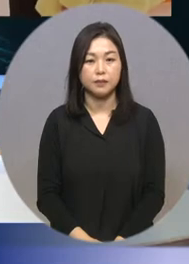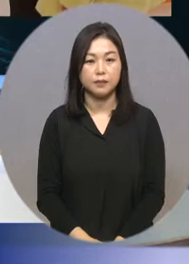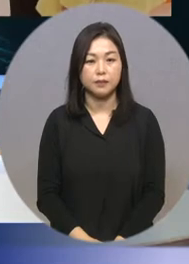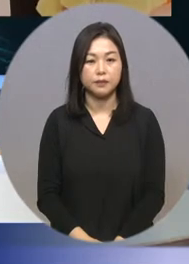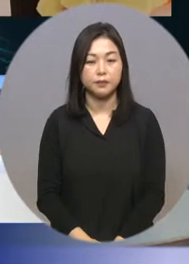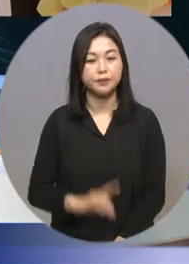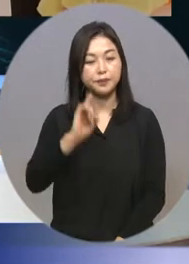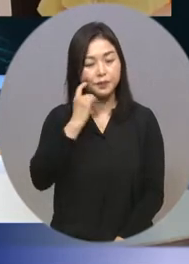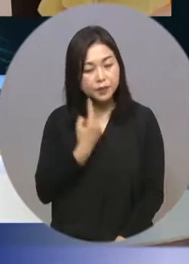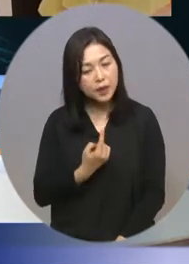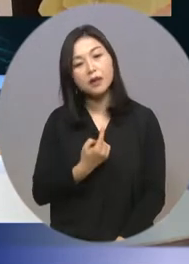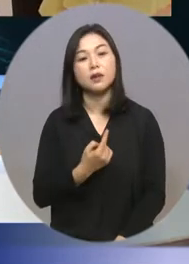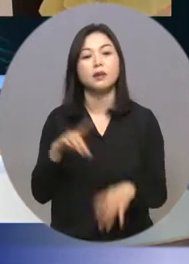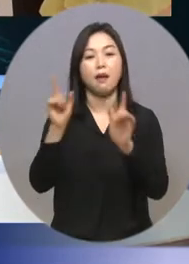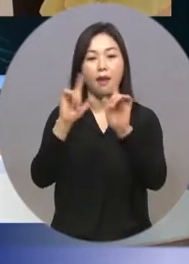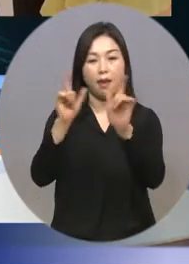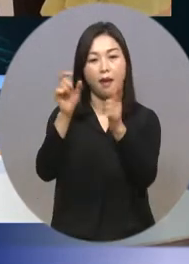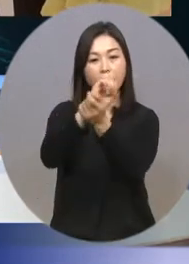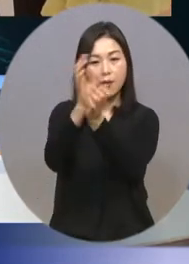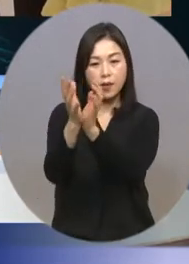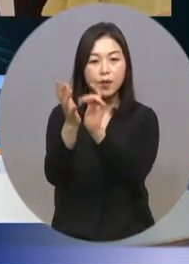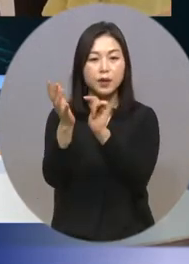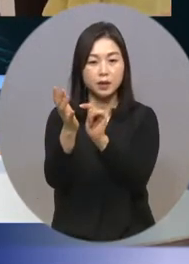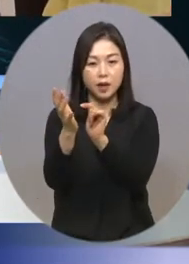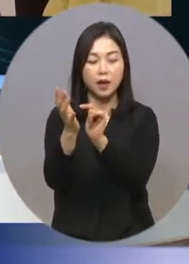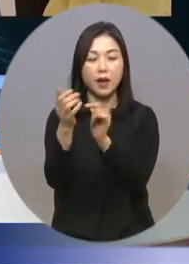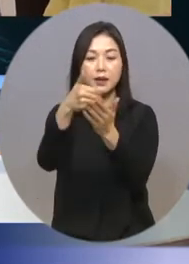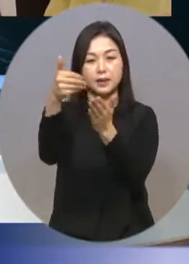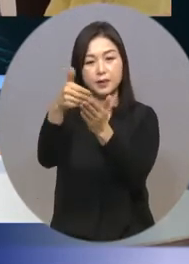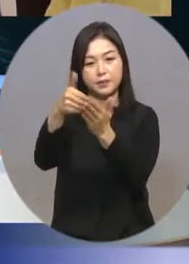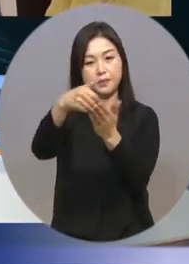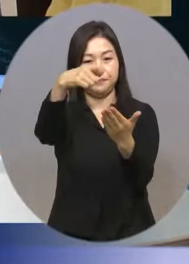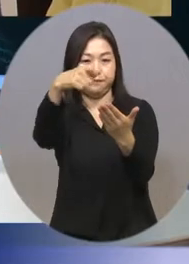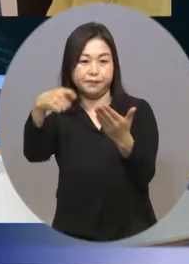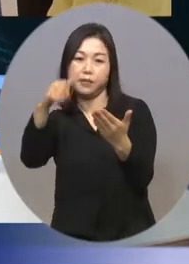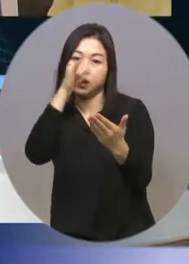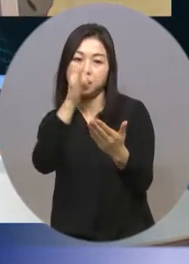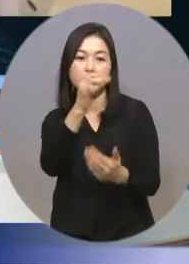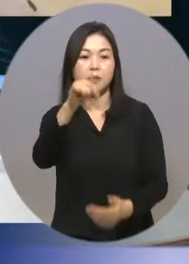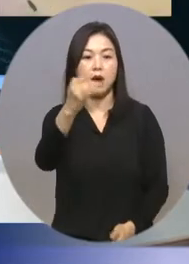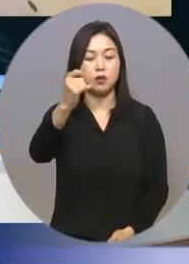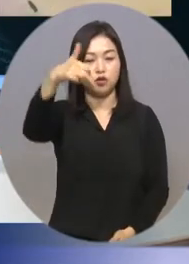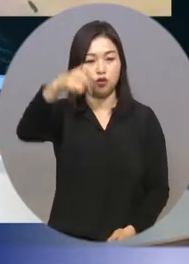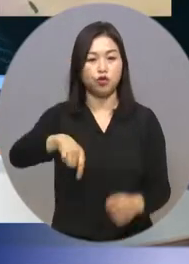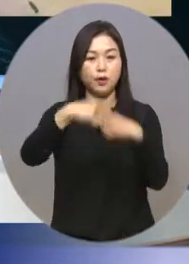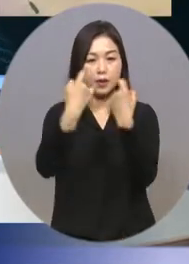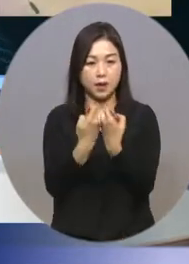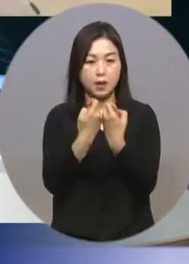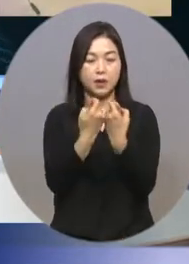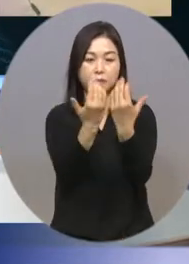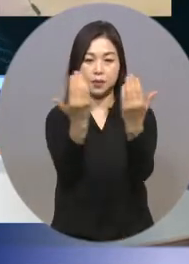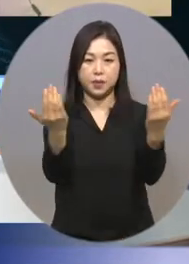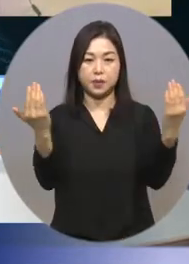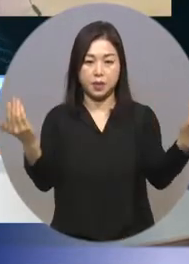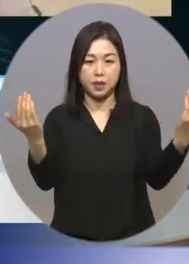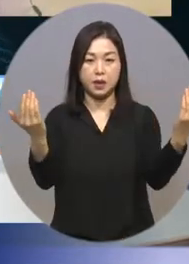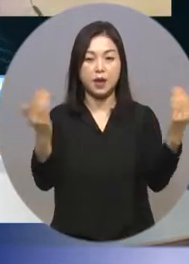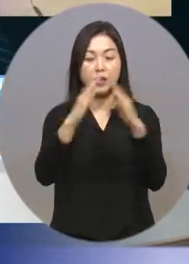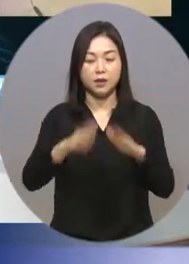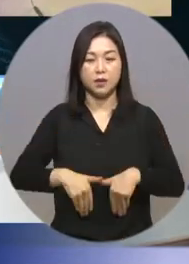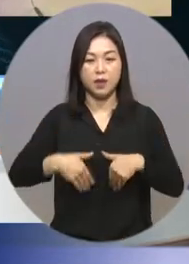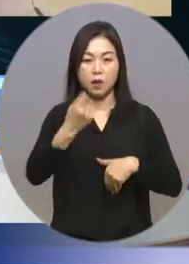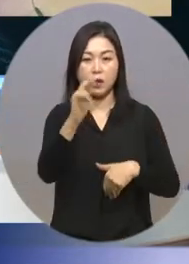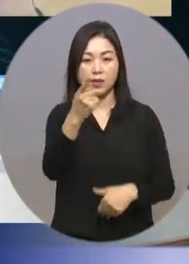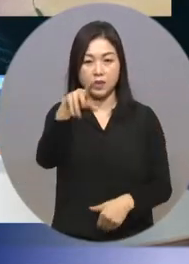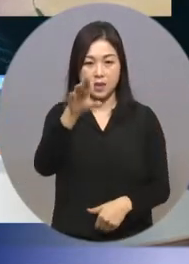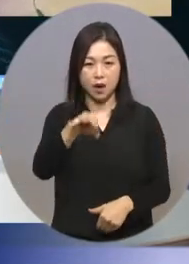싱그럽고 아름다운 해바라기의 꿈을 화폭에 가득 담은 박은주 작가의 개인전이 전남 광양을 찾아왔습니다. 이소영